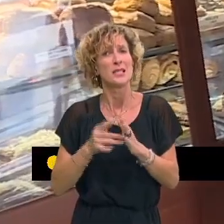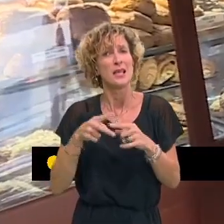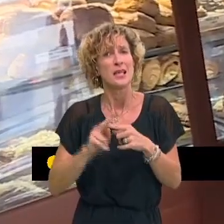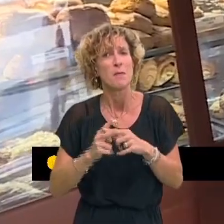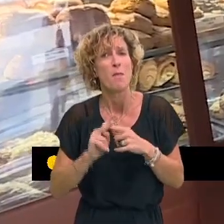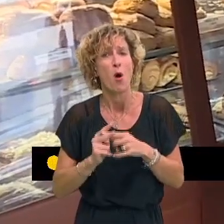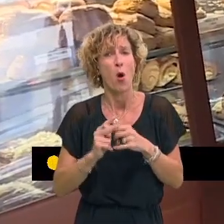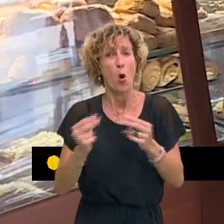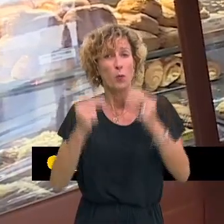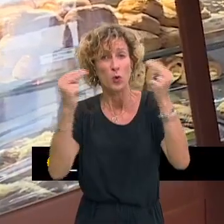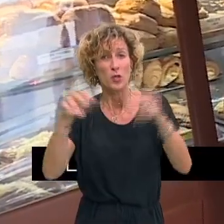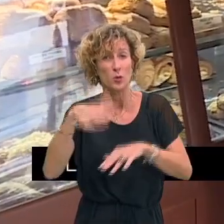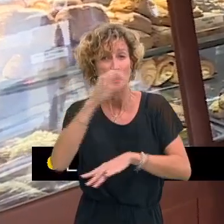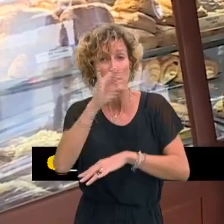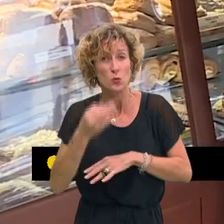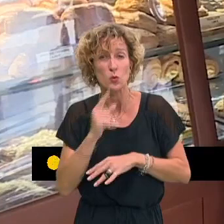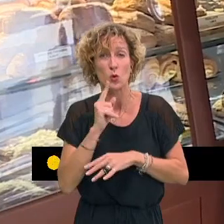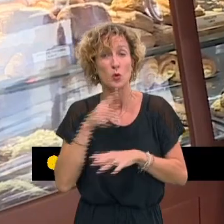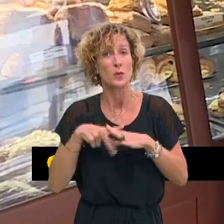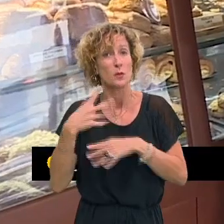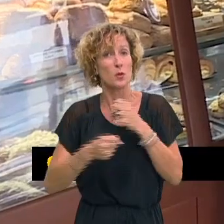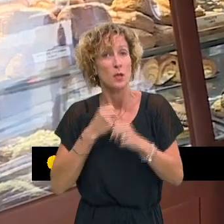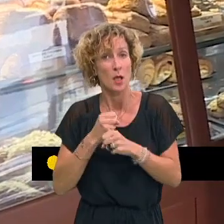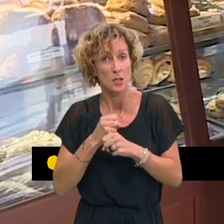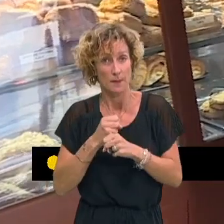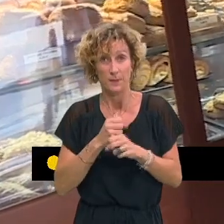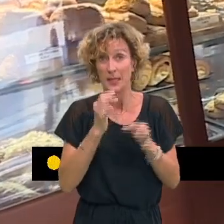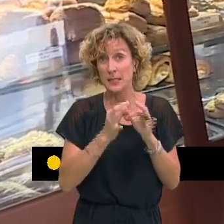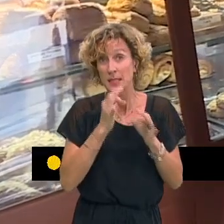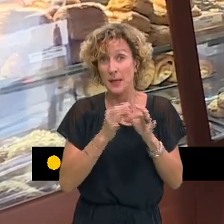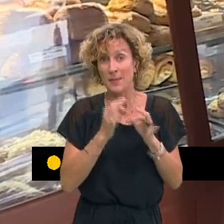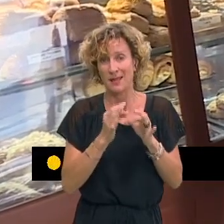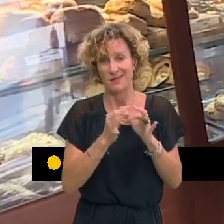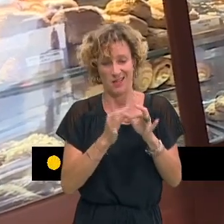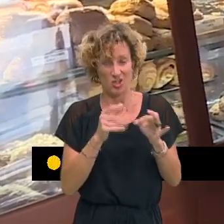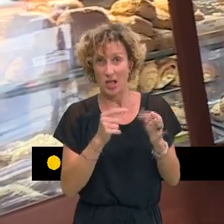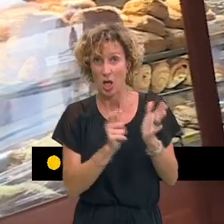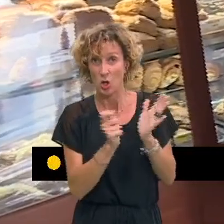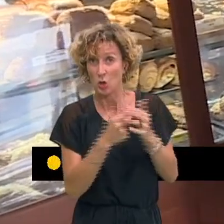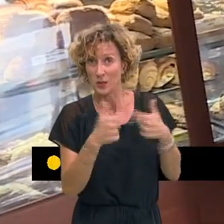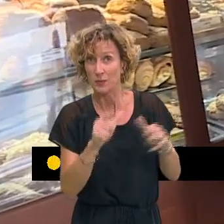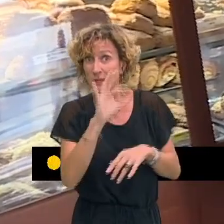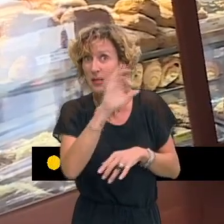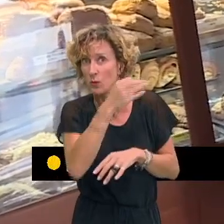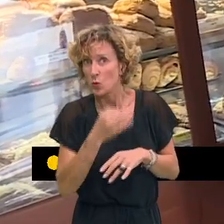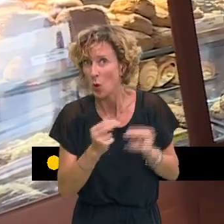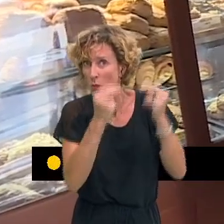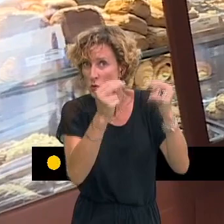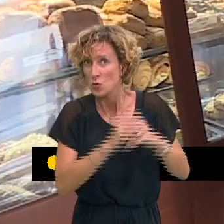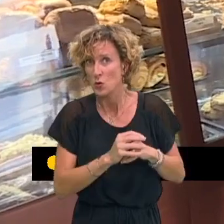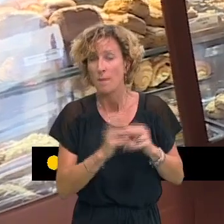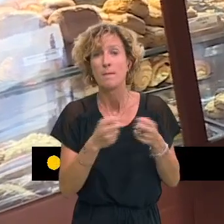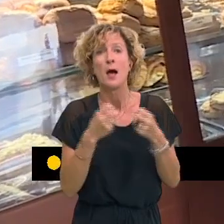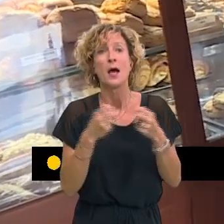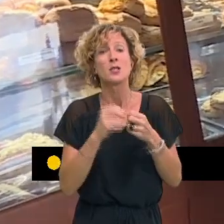une augmentation de plus 15% depuis le début de l'année. Les pièces détachées, quand elles sont disponibles, c'est plus 50%. D'accord ? À titre